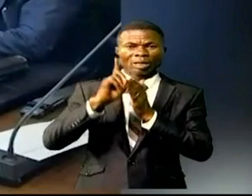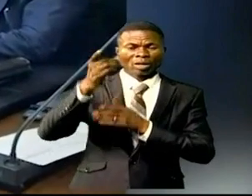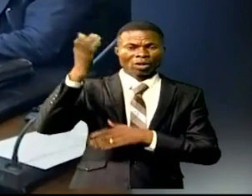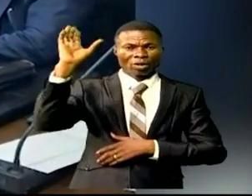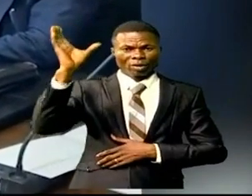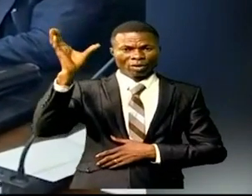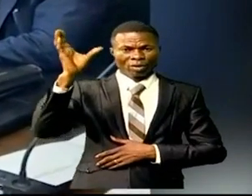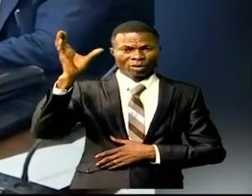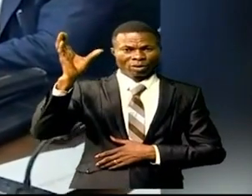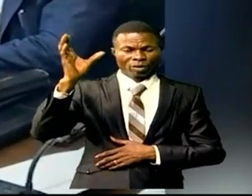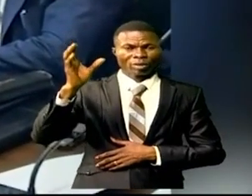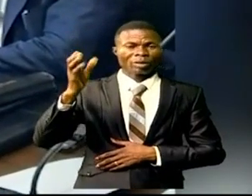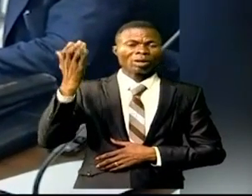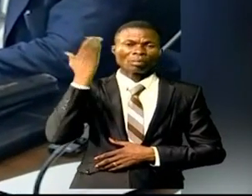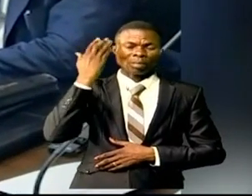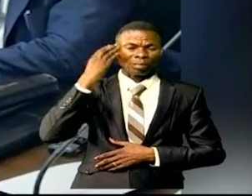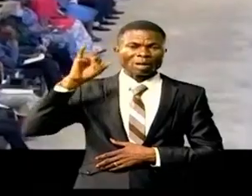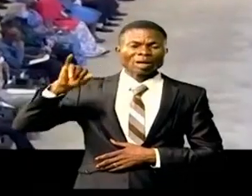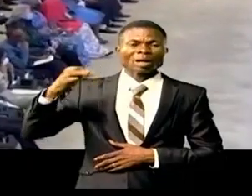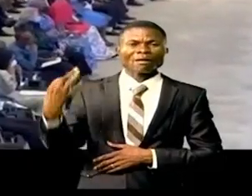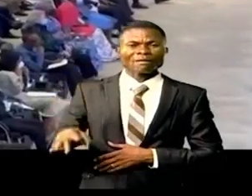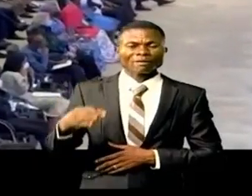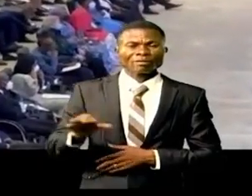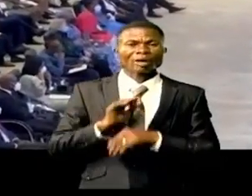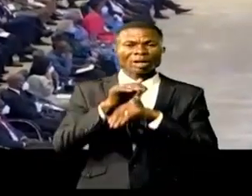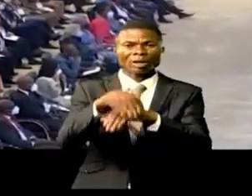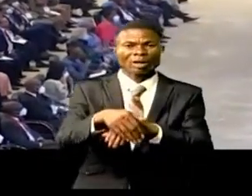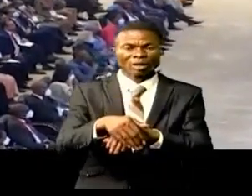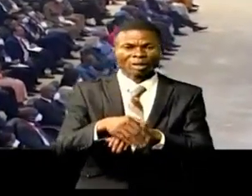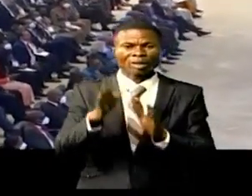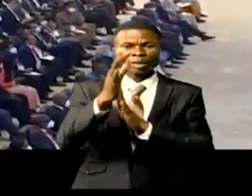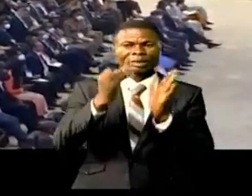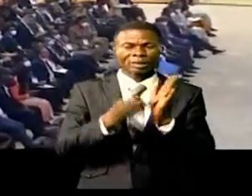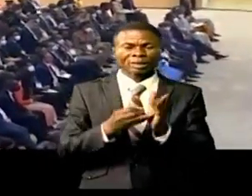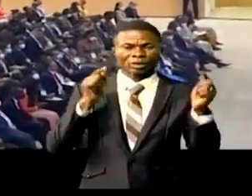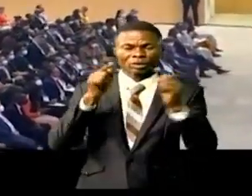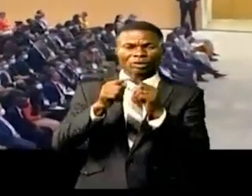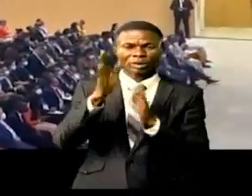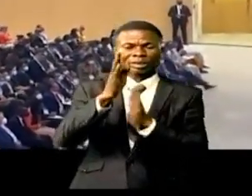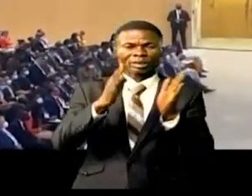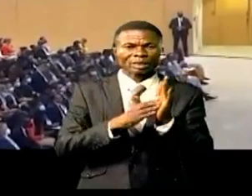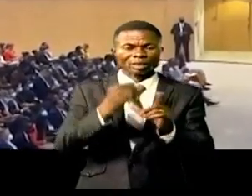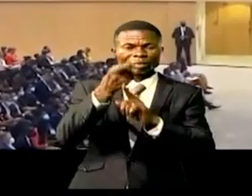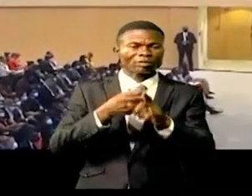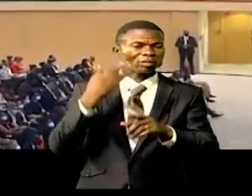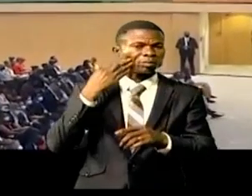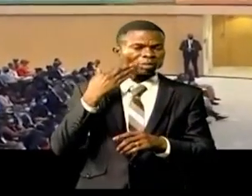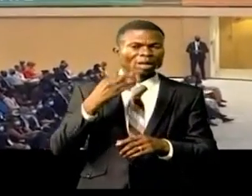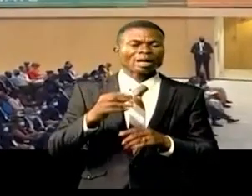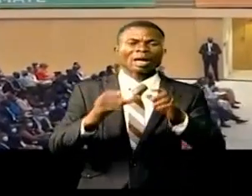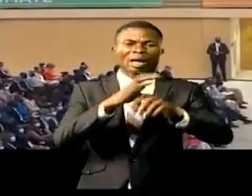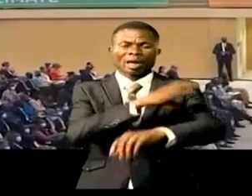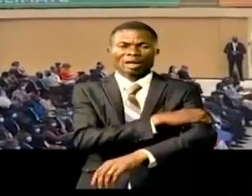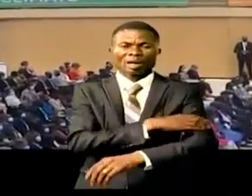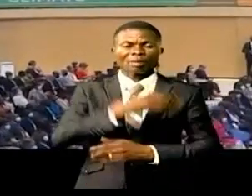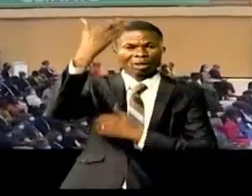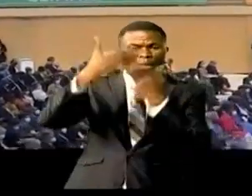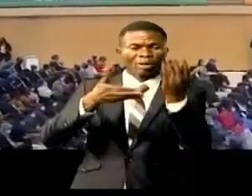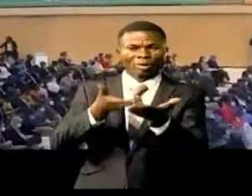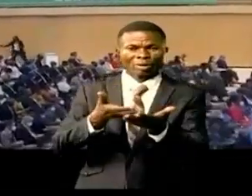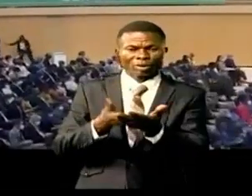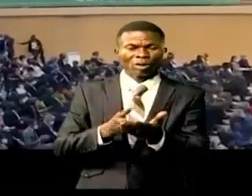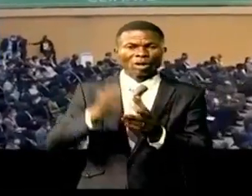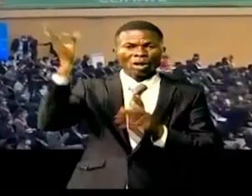rural, François Robota Masumbuko, a participé du 17 au 19 mai 2022 à Kigali, capitale du Rwanda, au